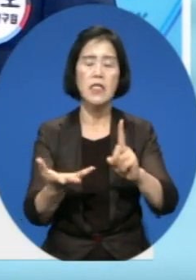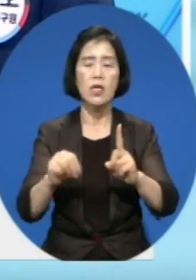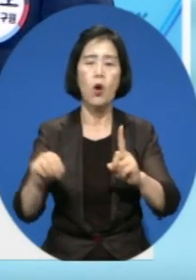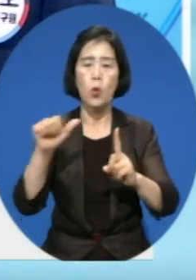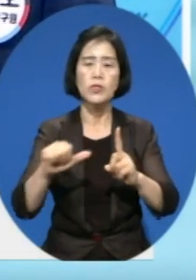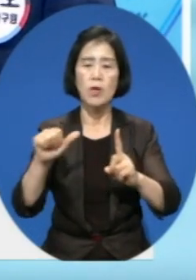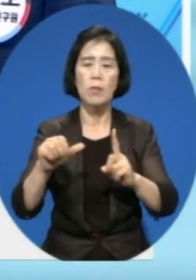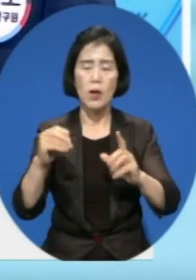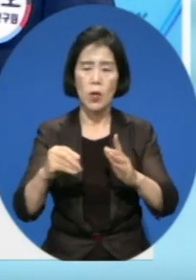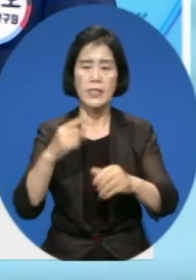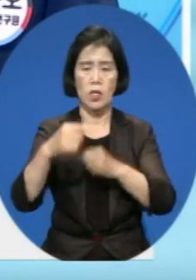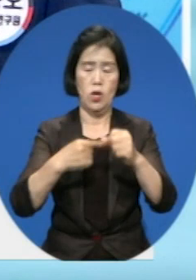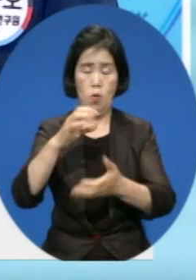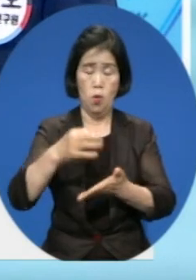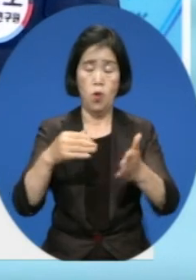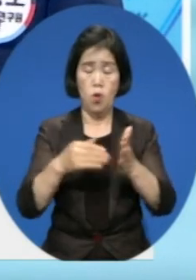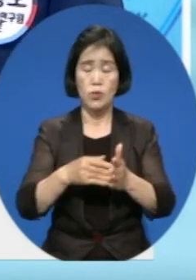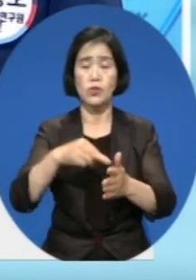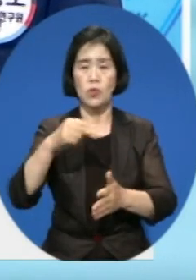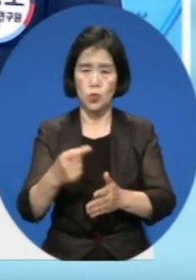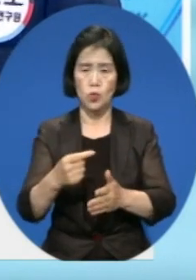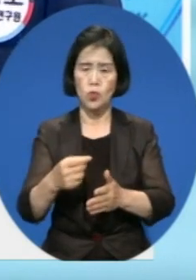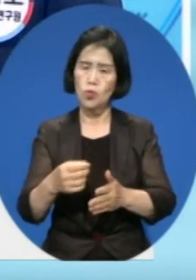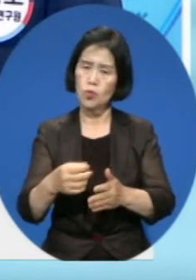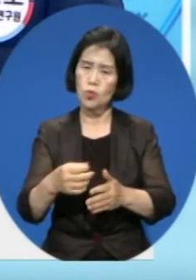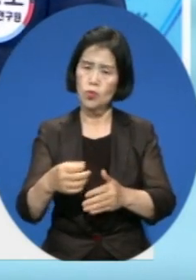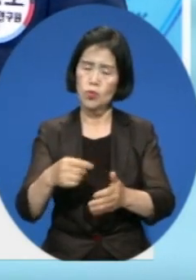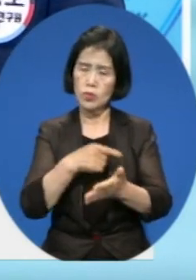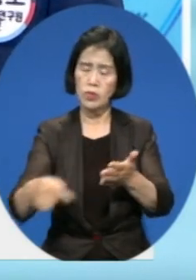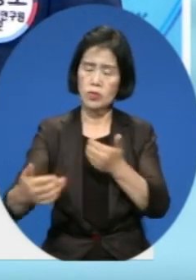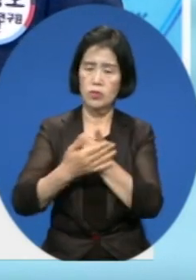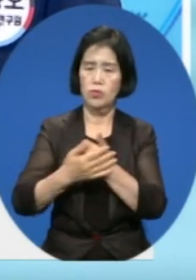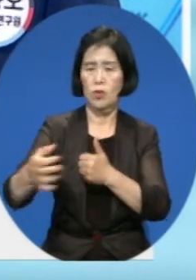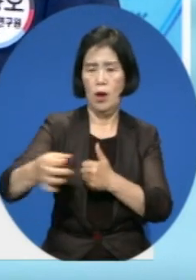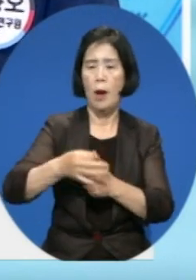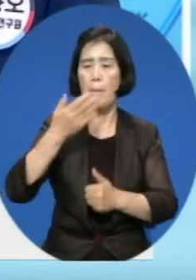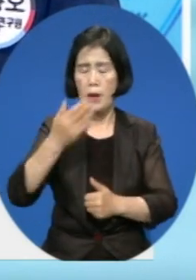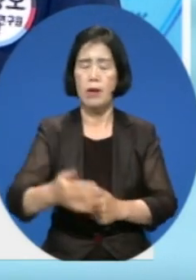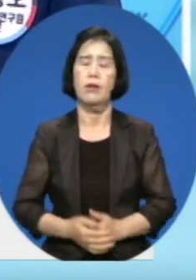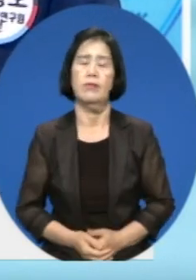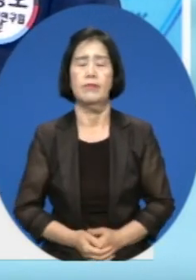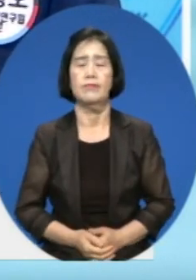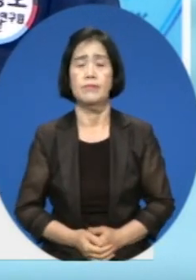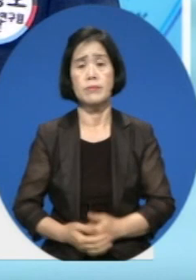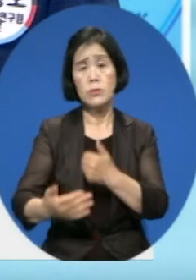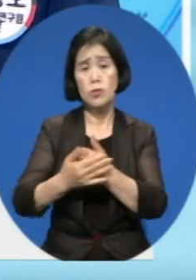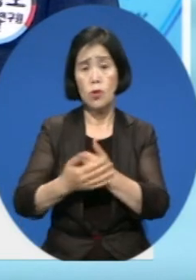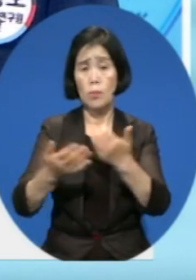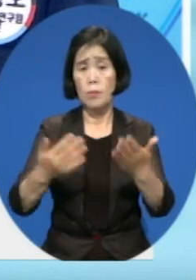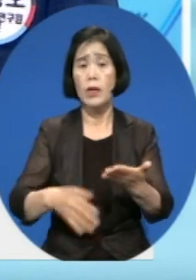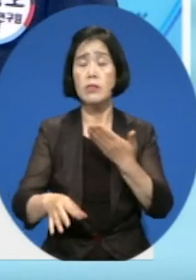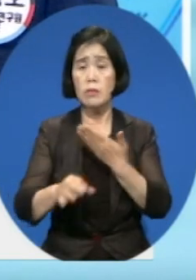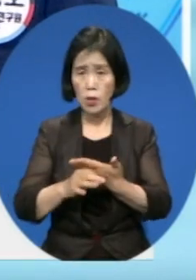분들도 탈 수 있는 부분들이 생기는데 제가 이렇게 해서 이제 우리가 뭐 지원을 해주면 이게 얼마만큼